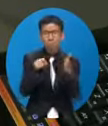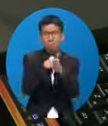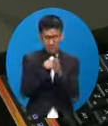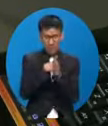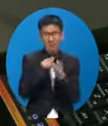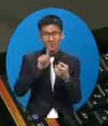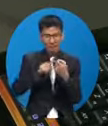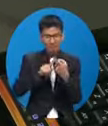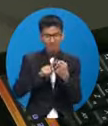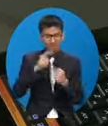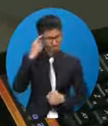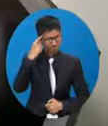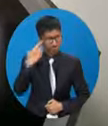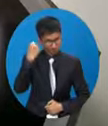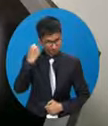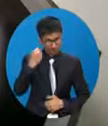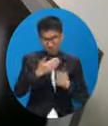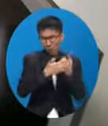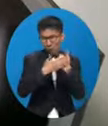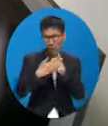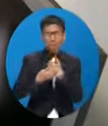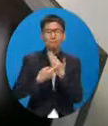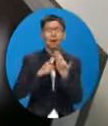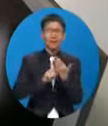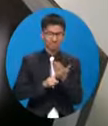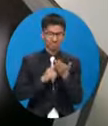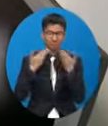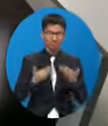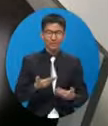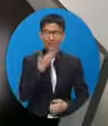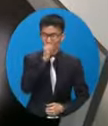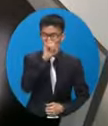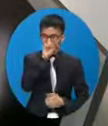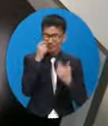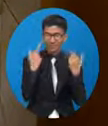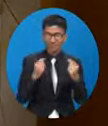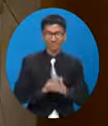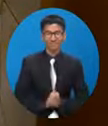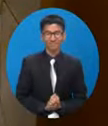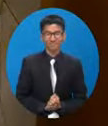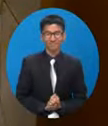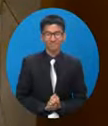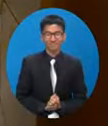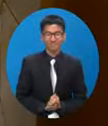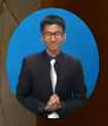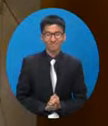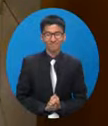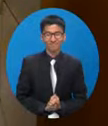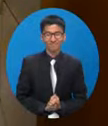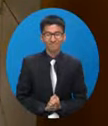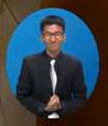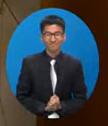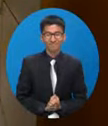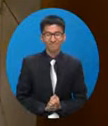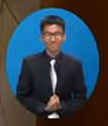무언의 확신으로 수험생에게 심적 안정감을 주는 것이 좋다고 당부합니다. EBS 뉴스 이동현입니다.